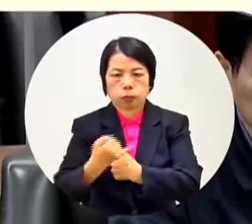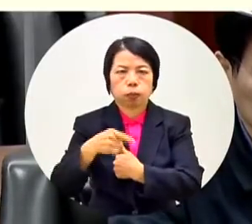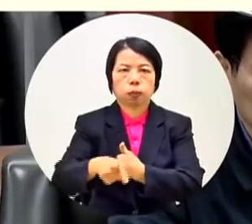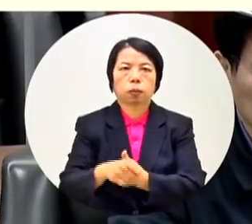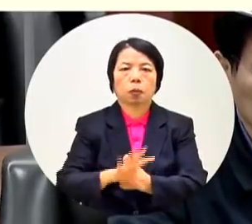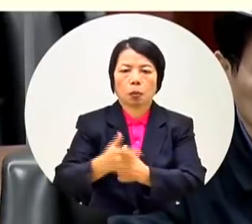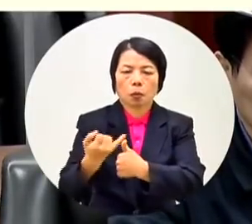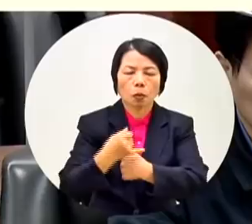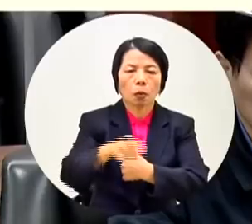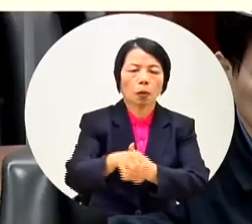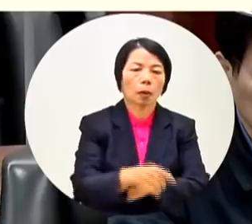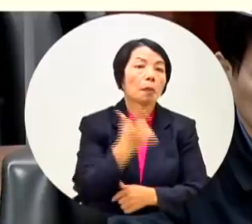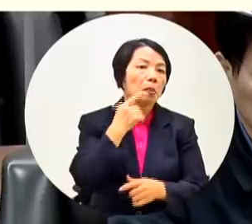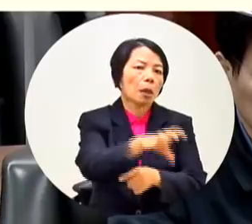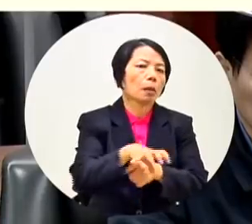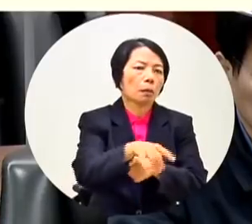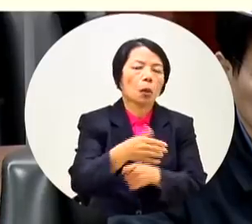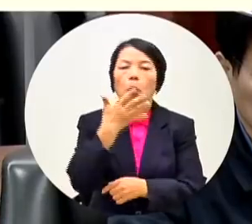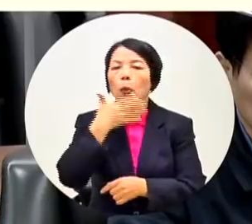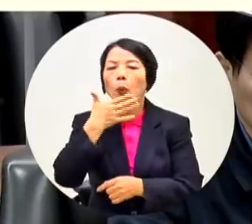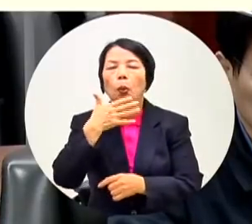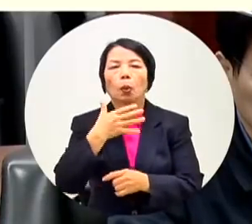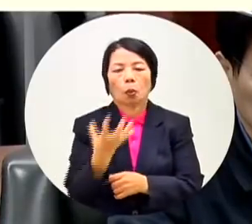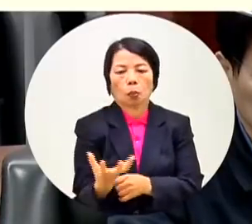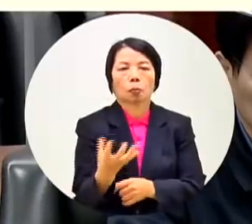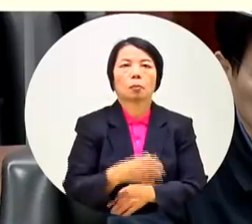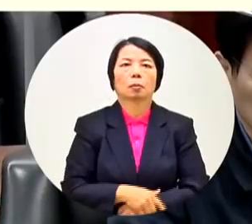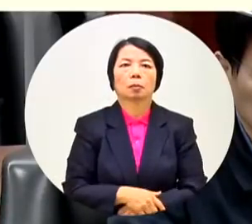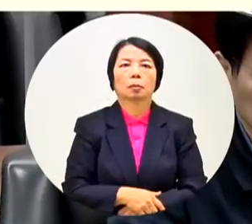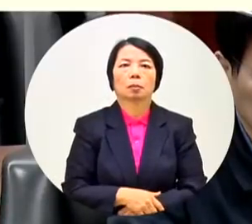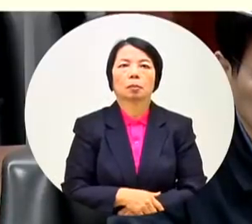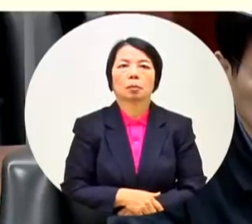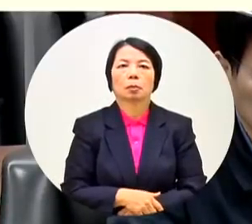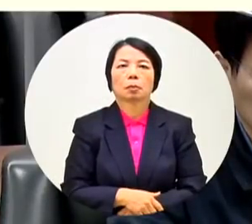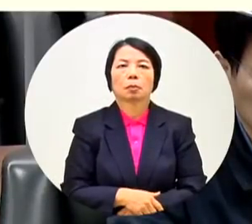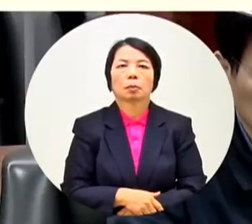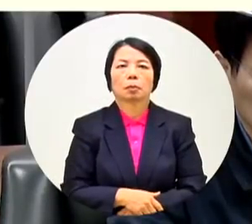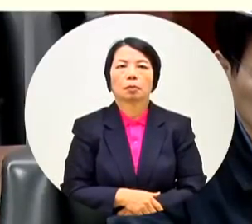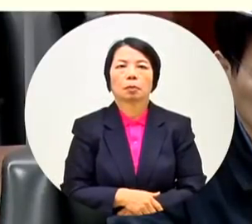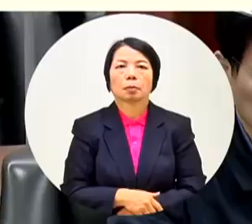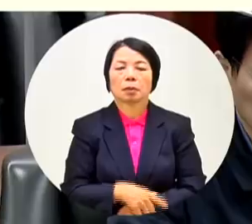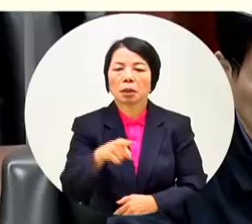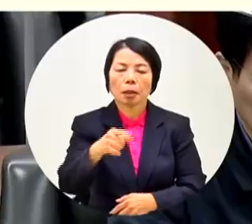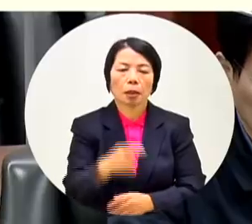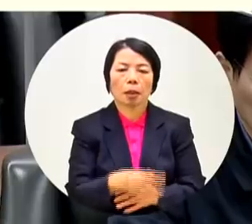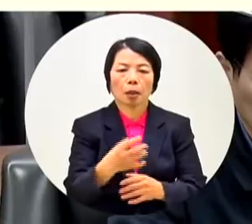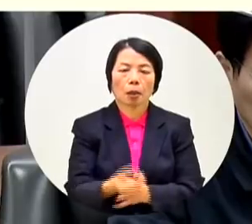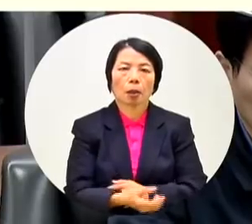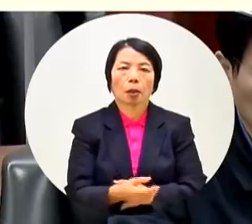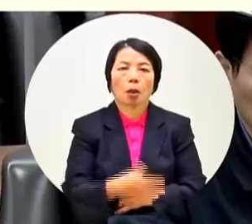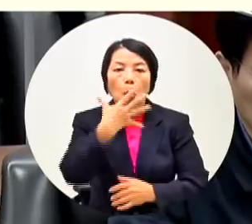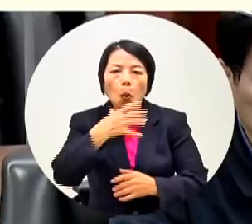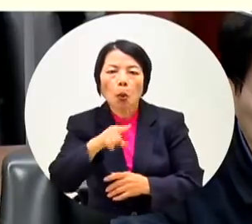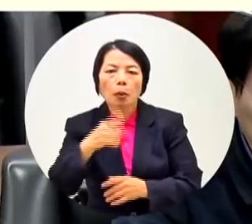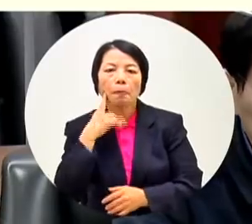南啊，即越南啊呢，因。父母啦、兄弟姊妹来依亲，这是唔讲哦，